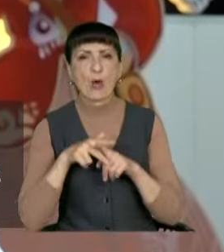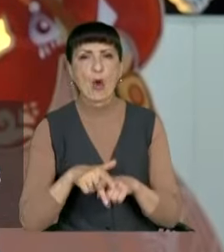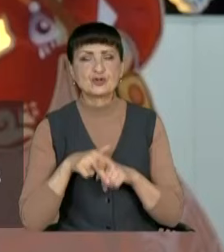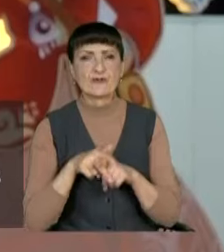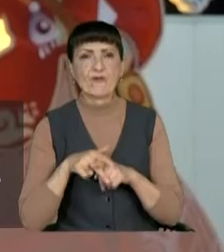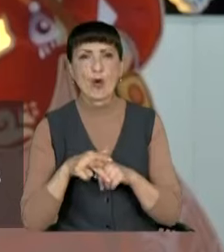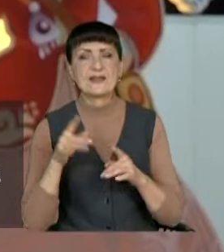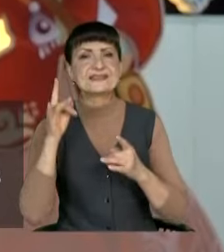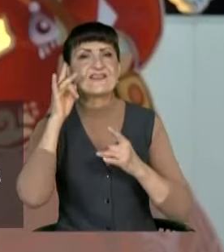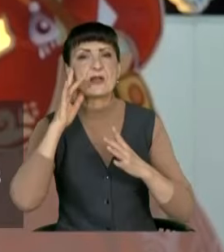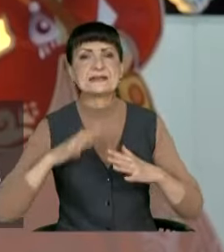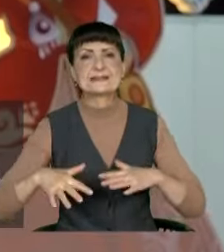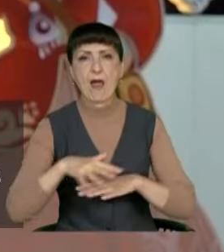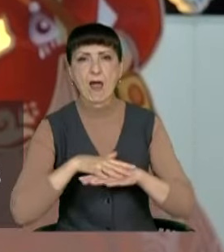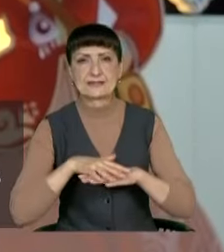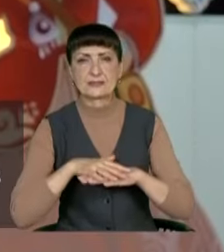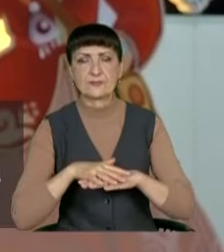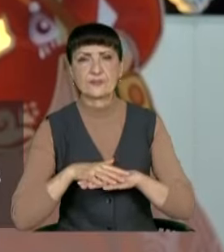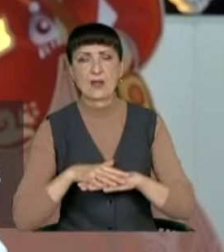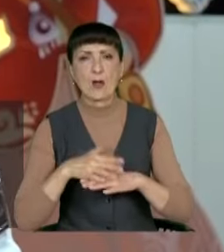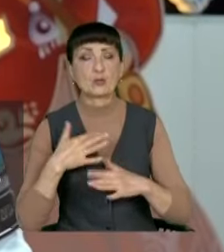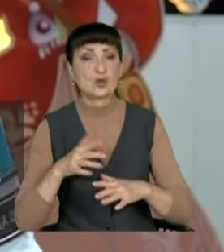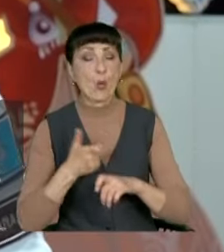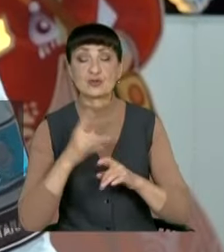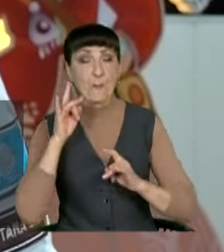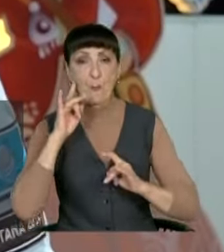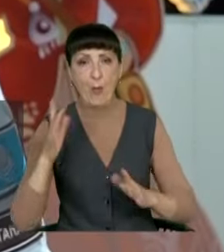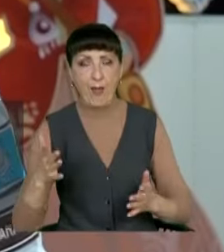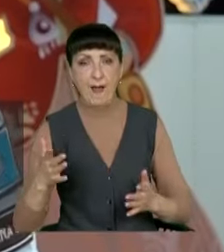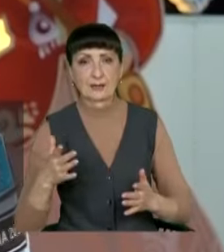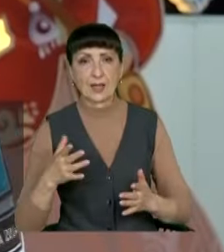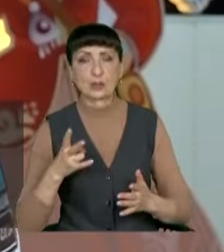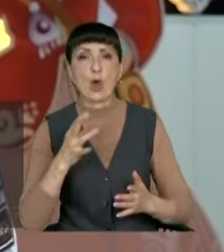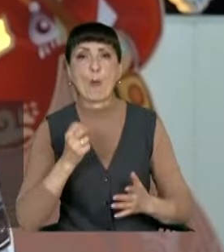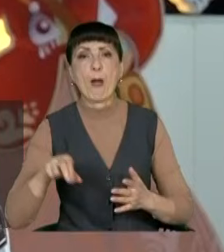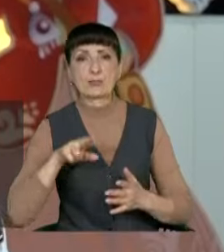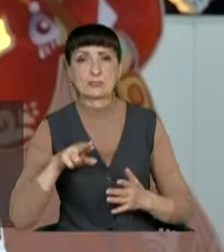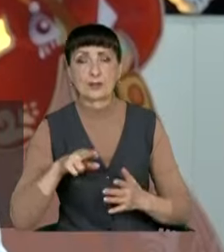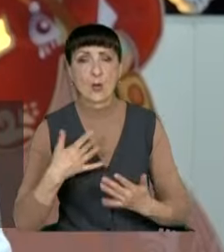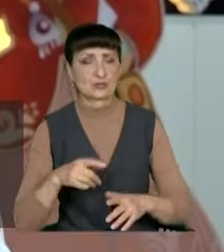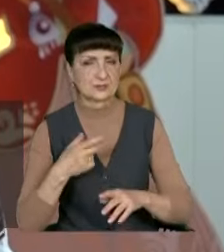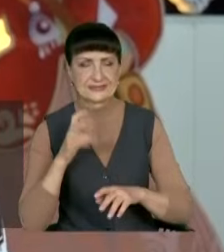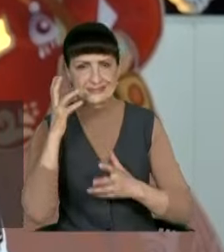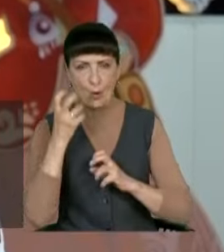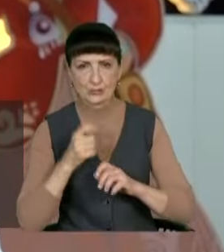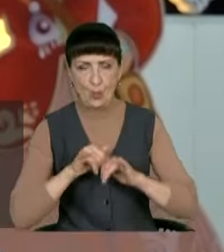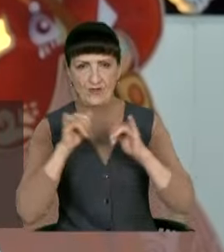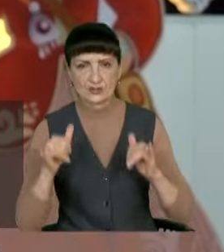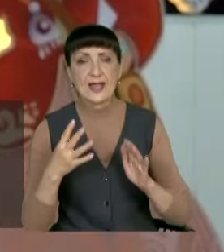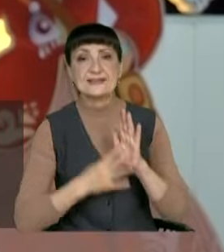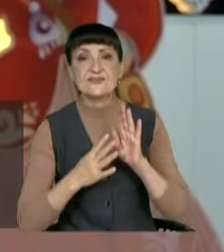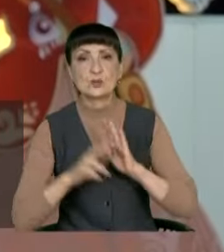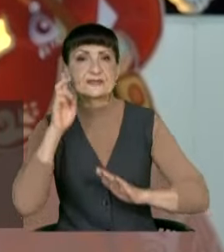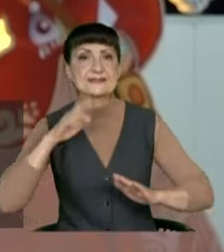кочевой цивилизации, идея номадизма, она очень популярна, она очень серьезно набирает обороты. И вот 90 стран,